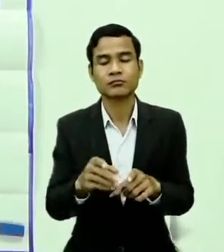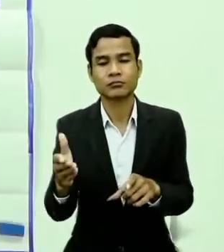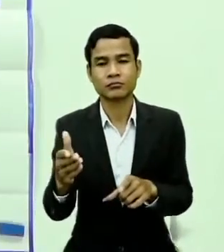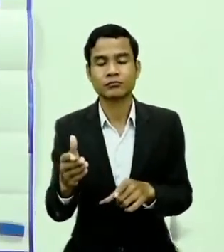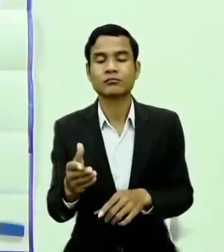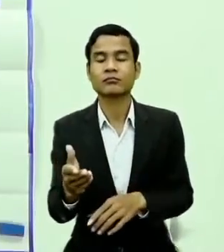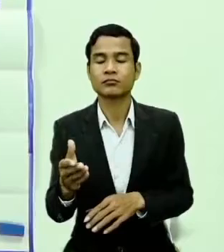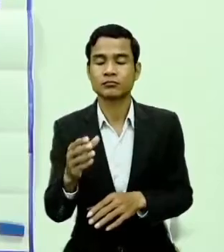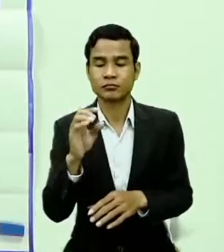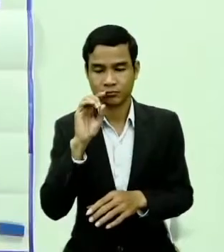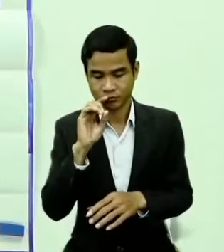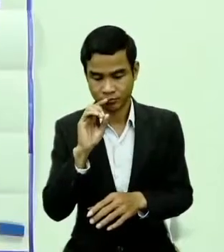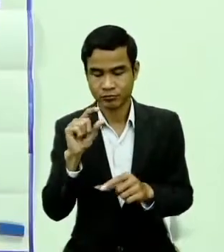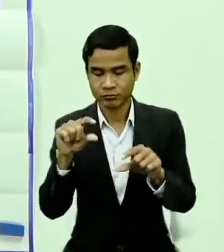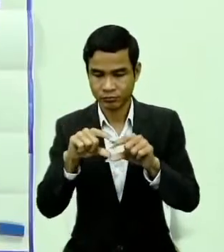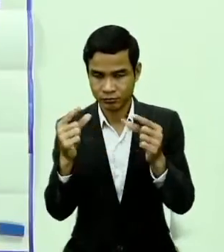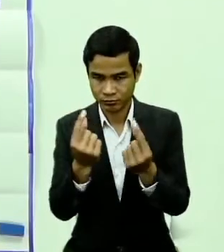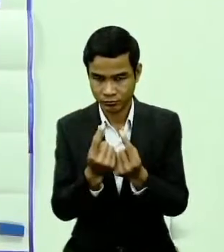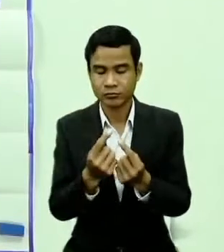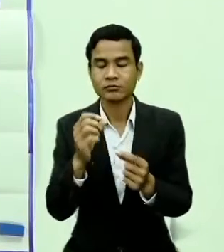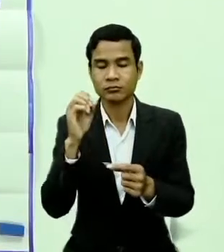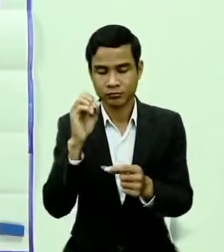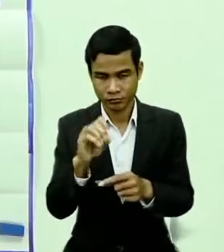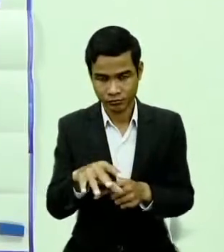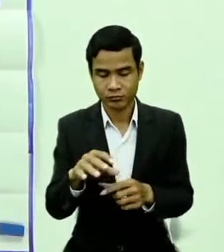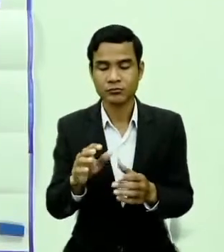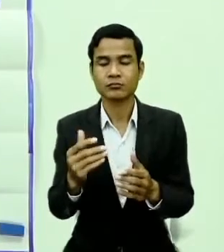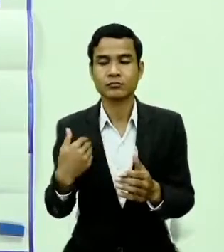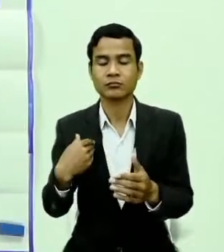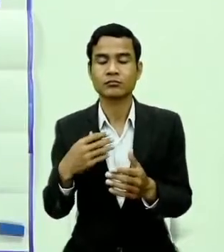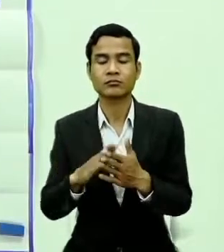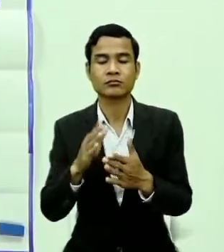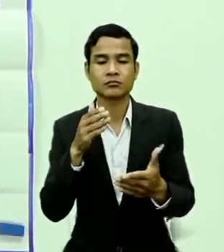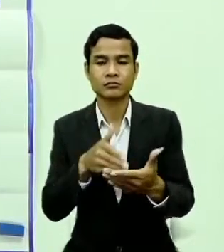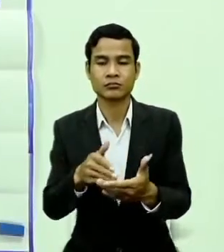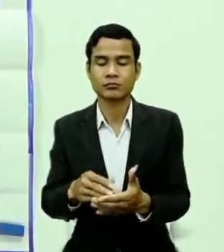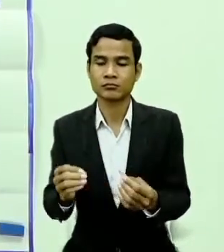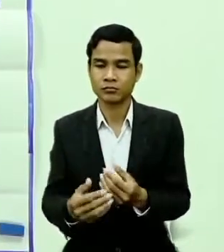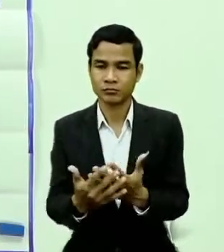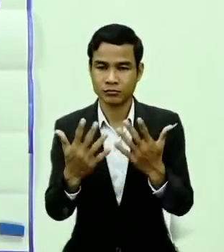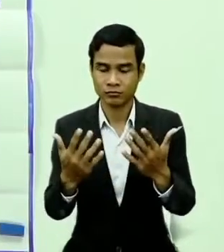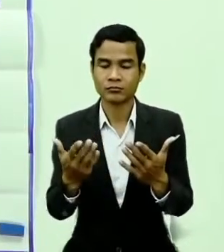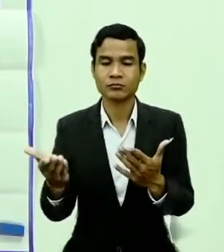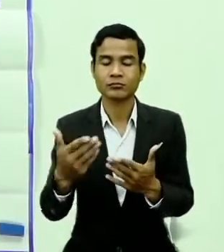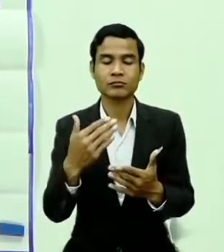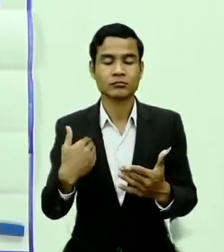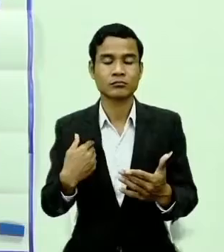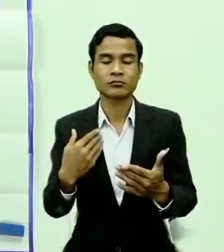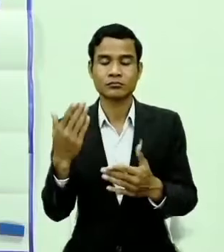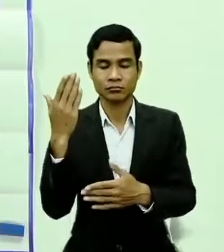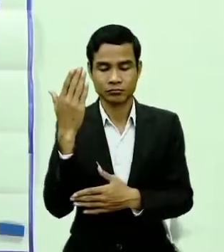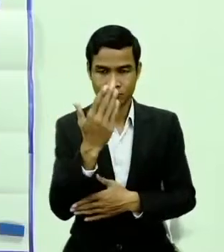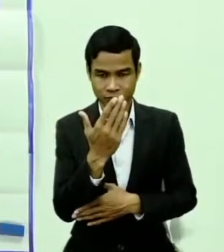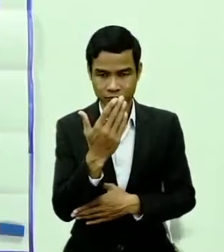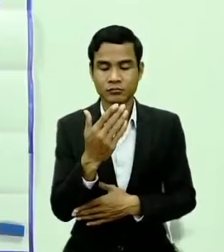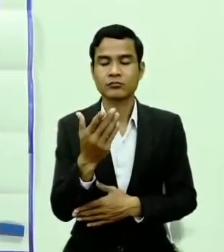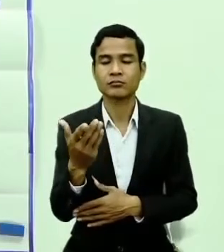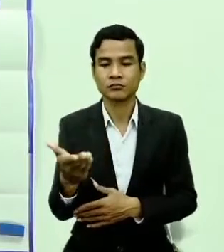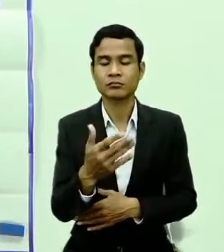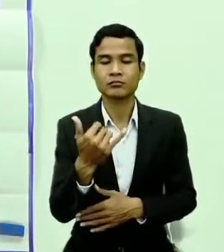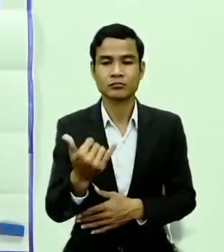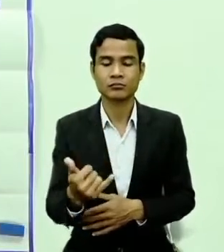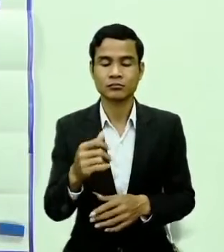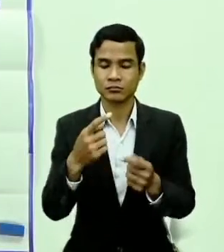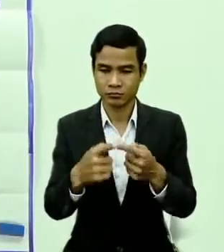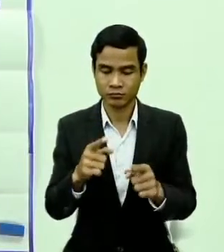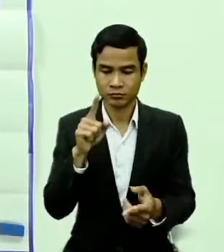nhà cực bàn mình chạy chẳng cứ nụ miên ổn phụ xã chỉ tràn tiền để con tưởng ổn khí công phụng tại chụp này về này còn tại ở với